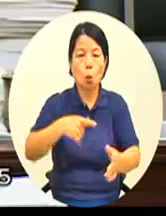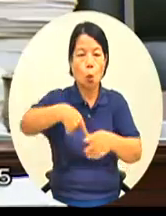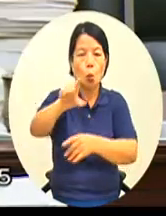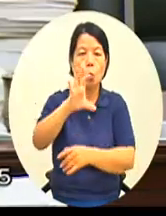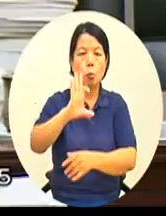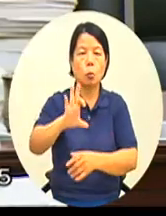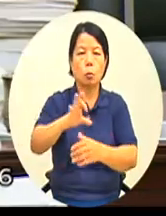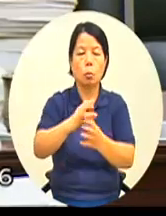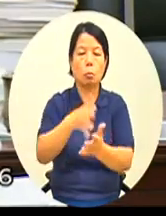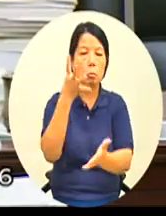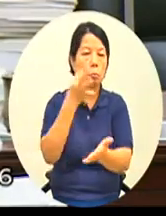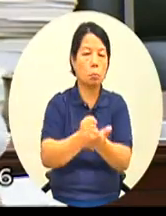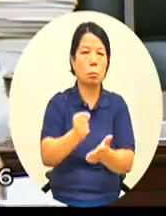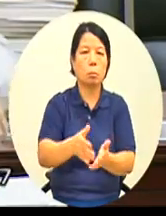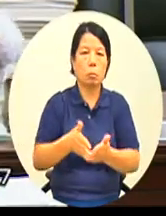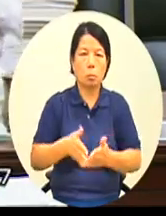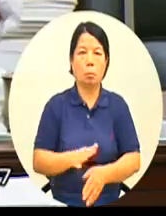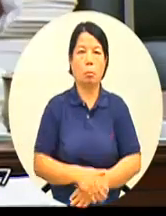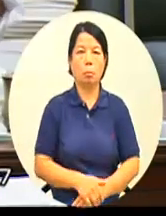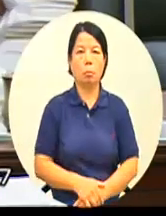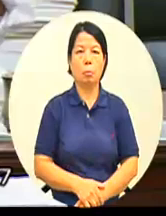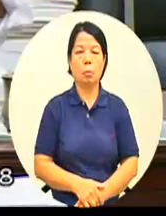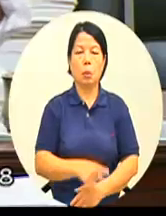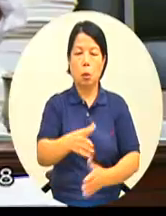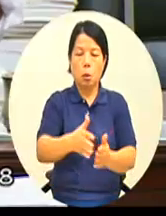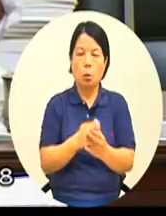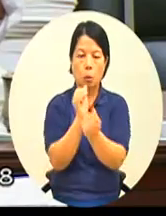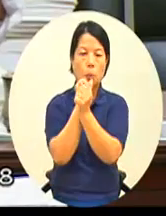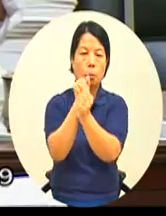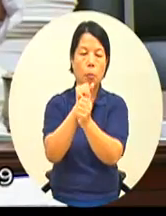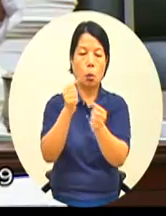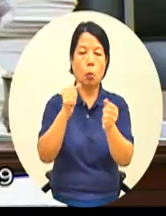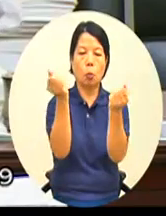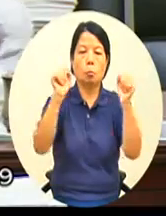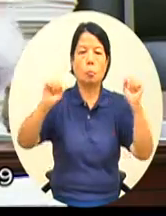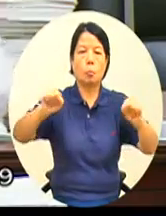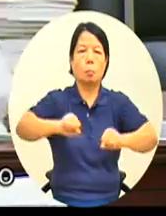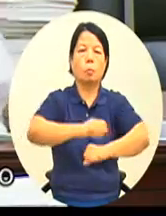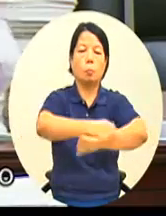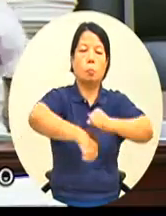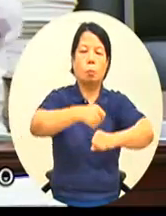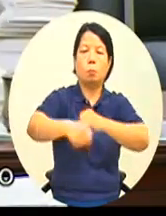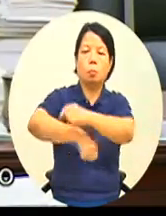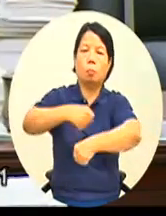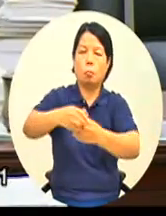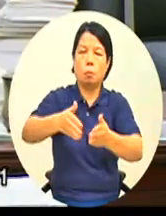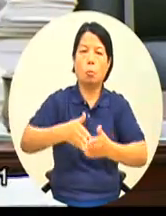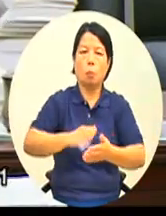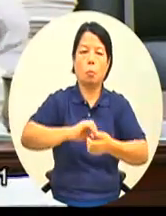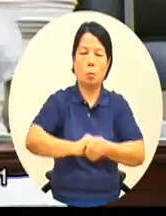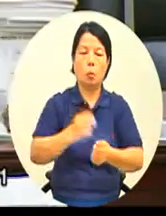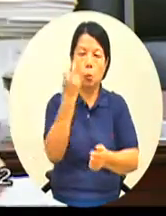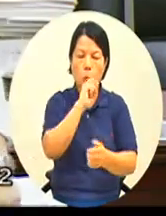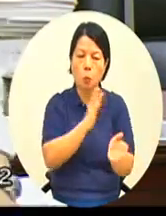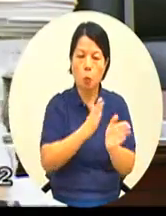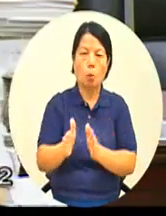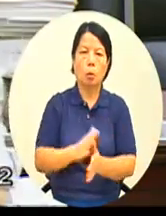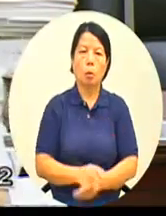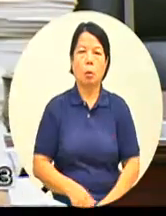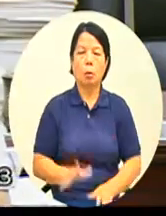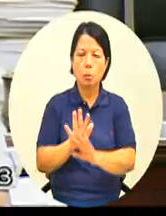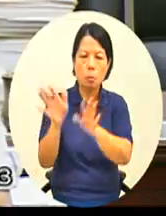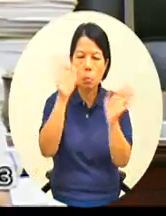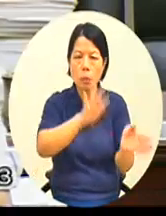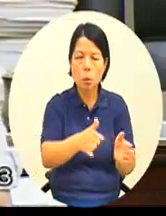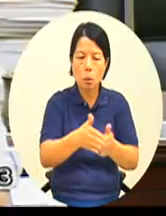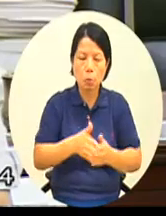次？哦，有捆绑的，不是他自己要定，你要去管理他到底在什么状态